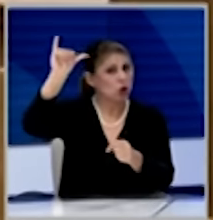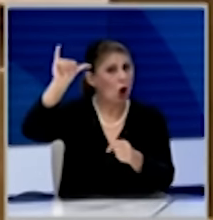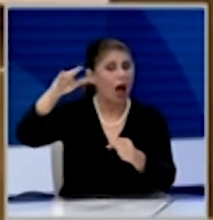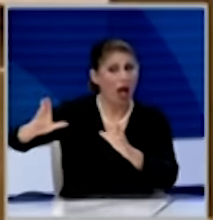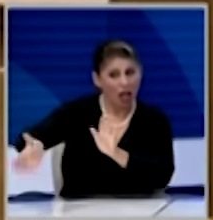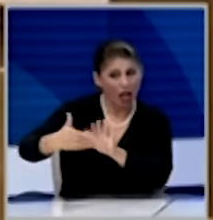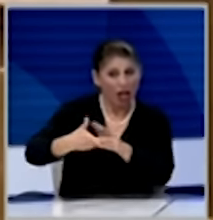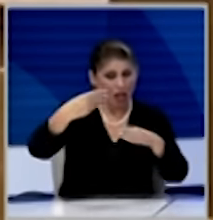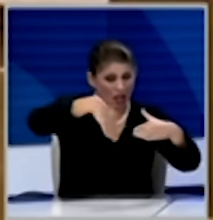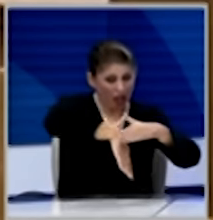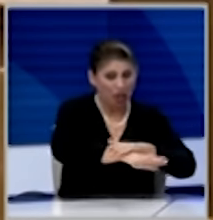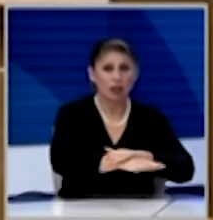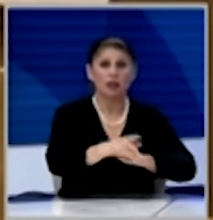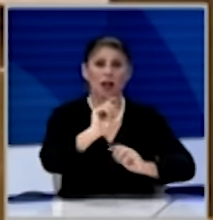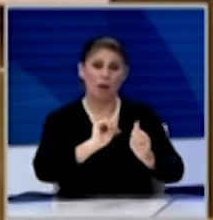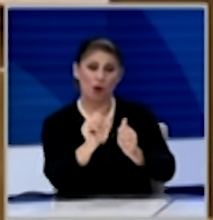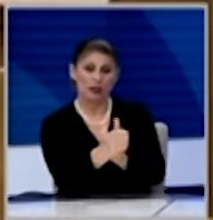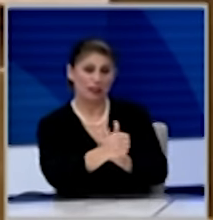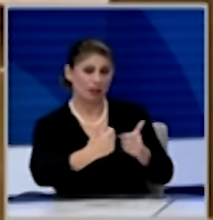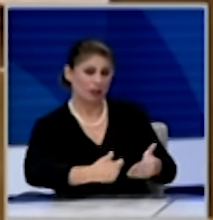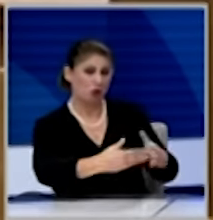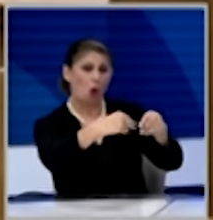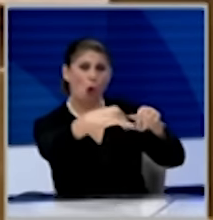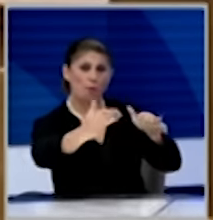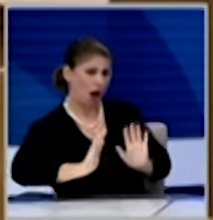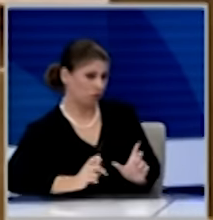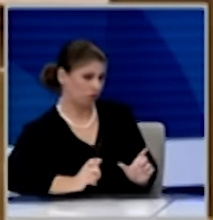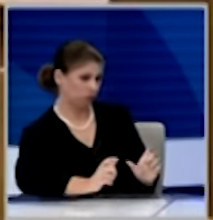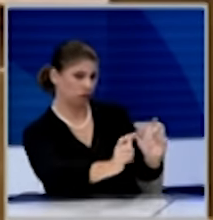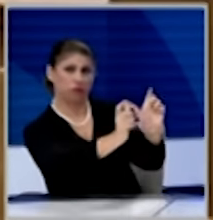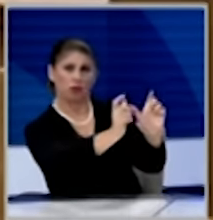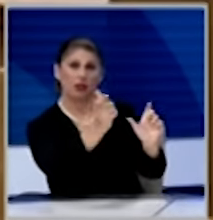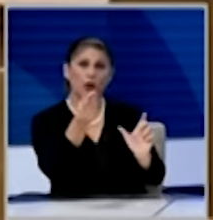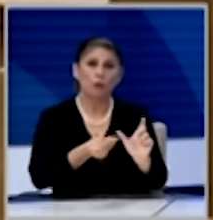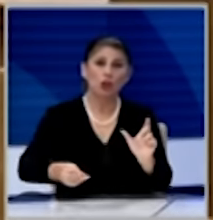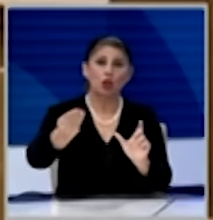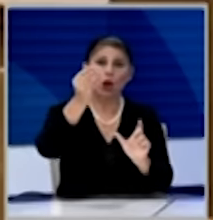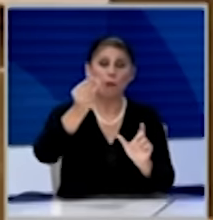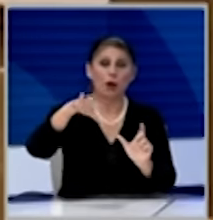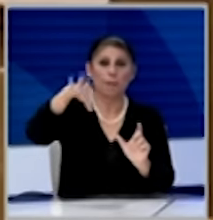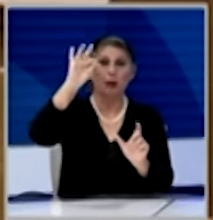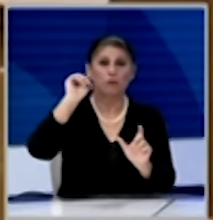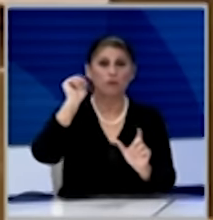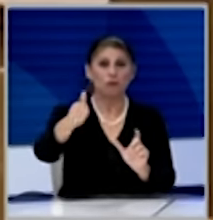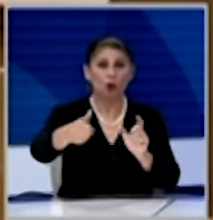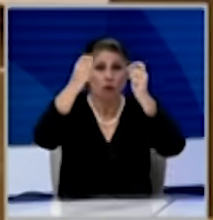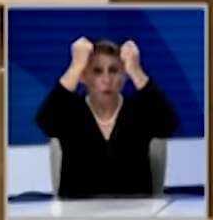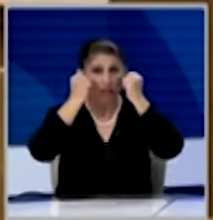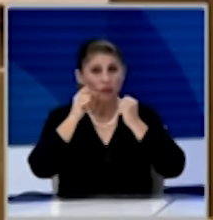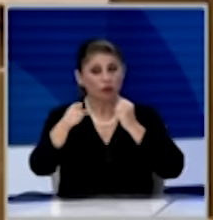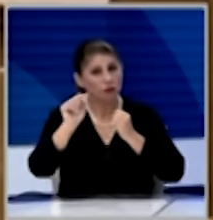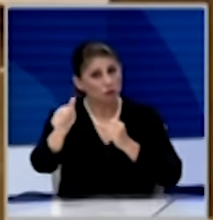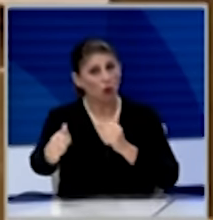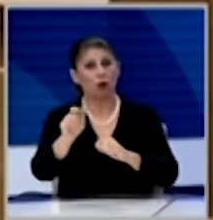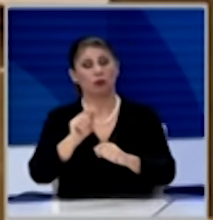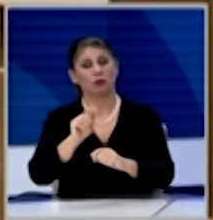ή αποκατάσταση αναχωμάτων στις περισσότερες περιπτώσεις έγιναν από τους ίδιους τους πληγέντες με τη